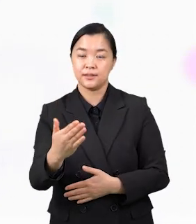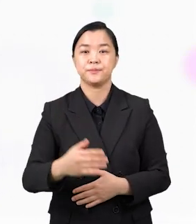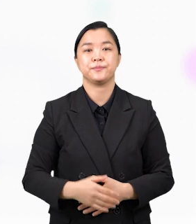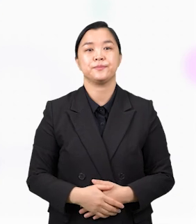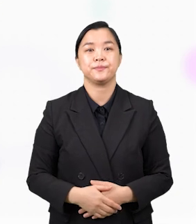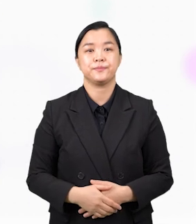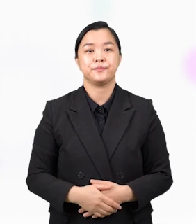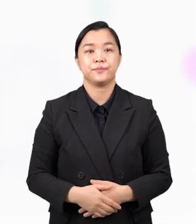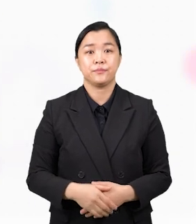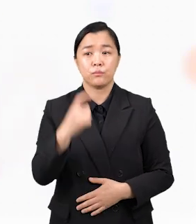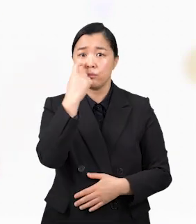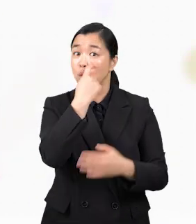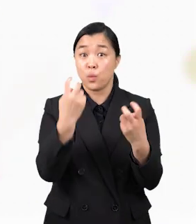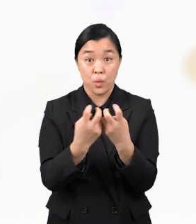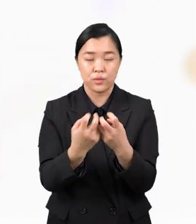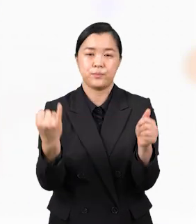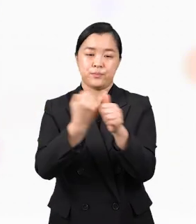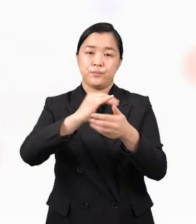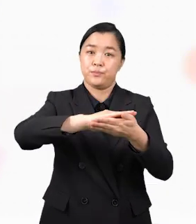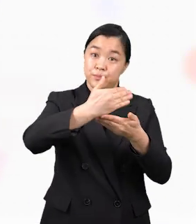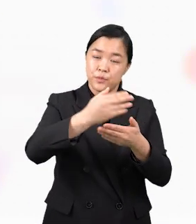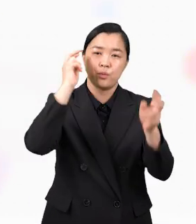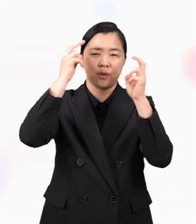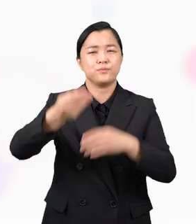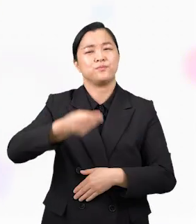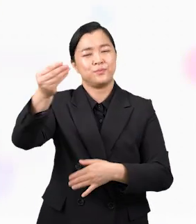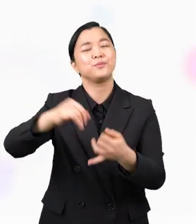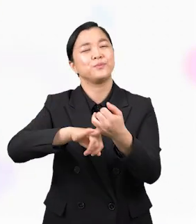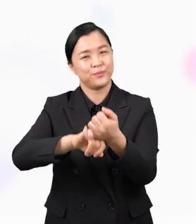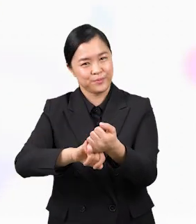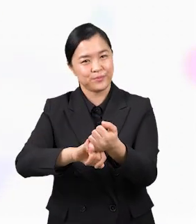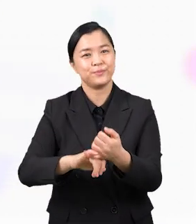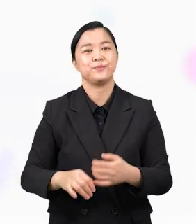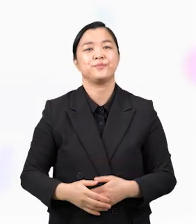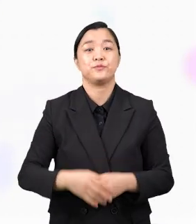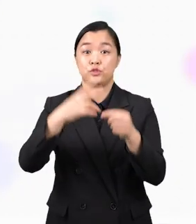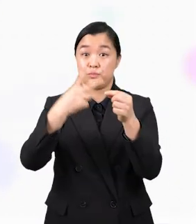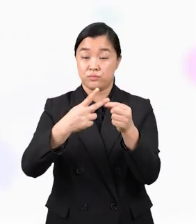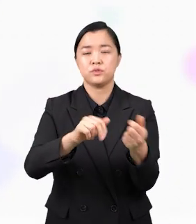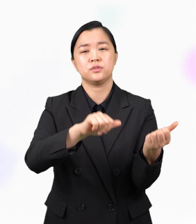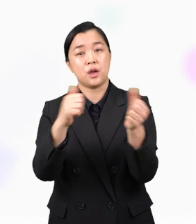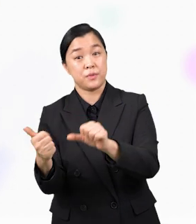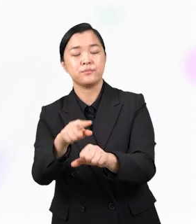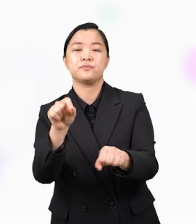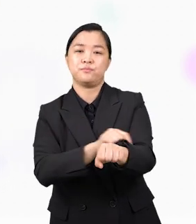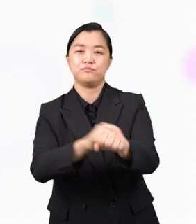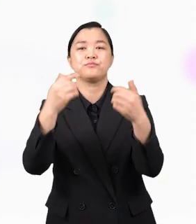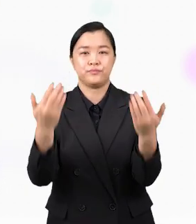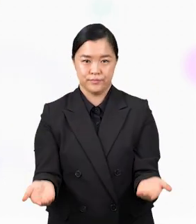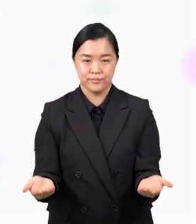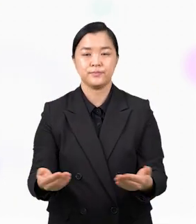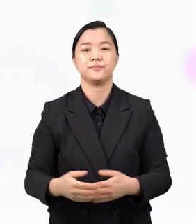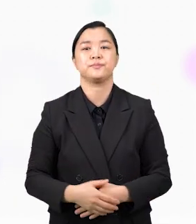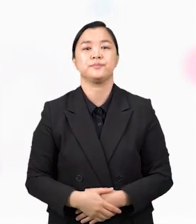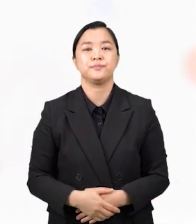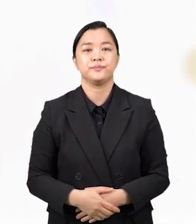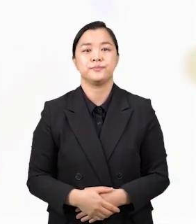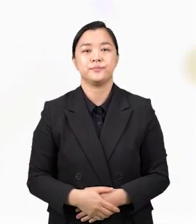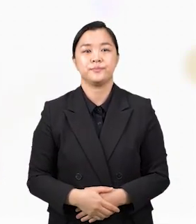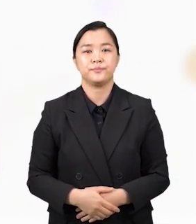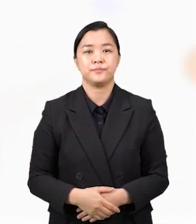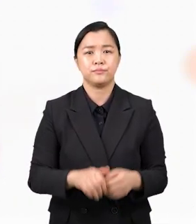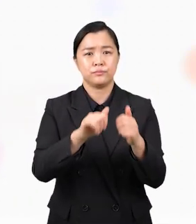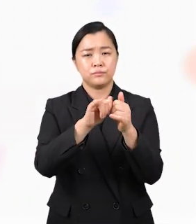특별휴가가 주어집니다. 물론 직장에 청첩장을 제출해야 합니다. 두 번째, 사망에 관한